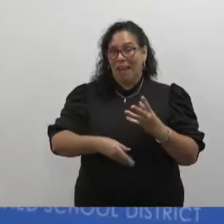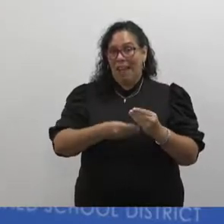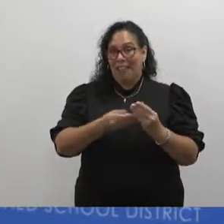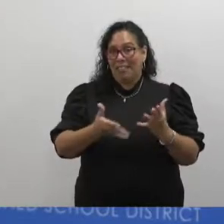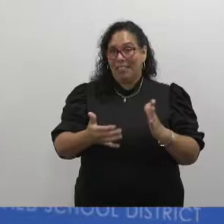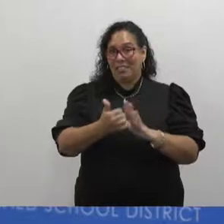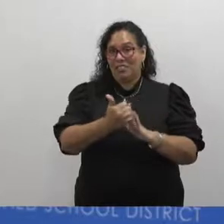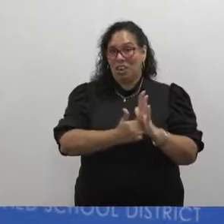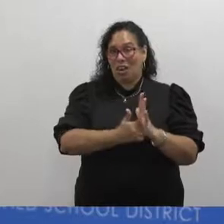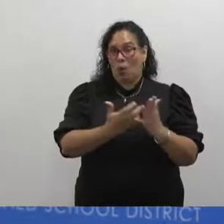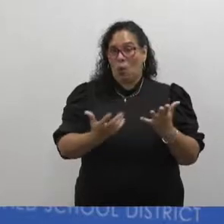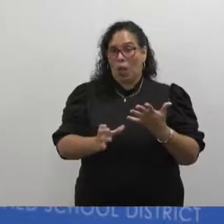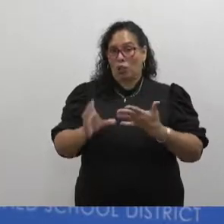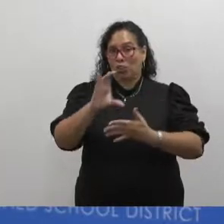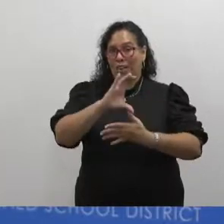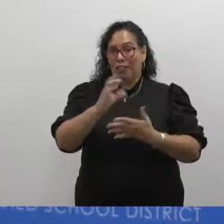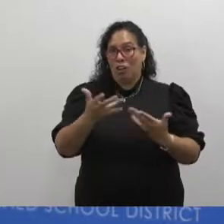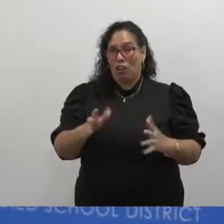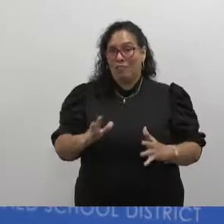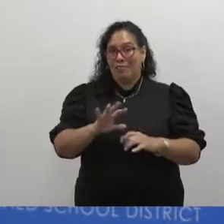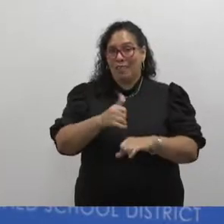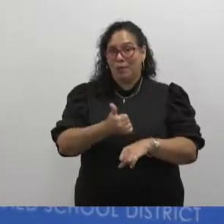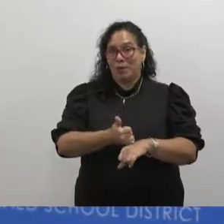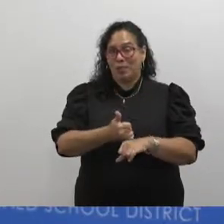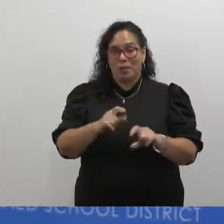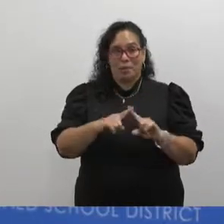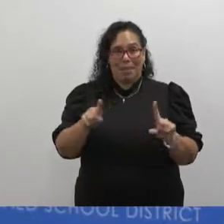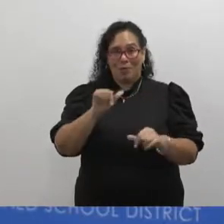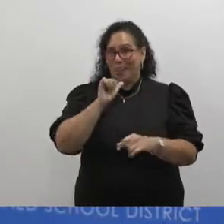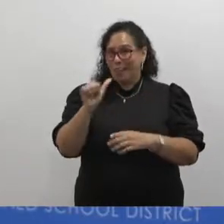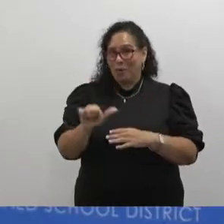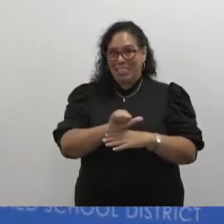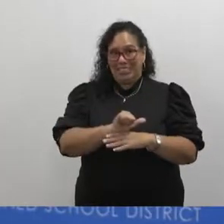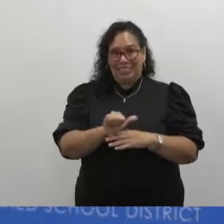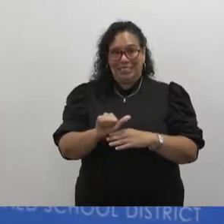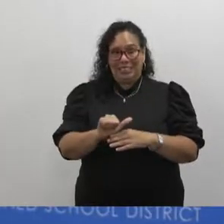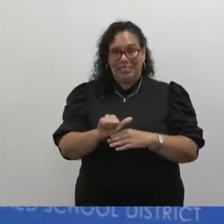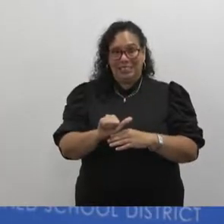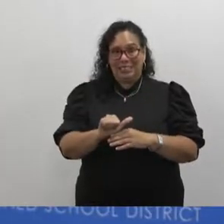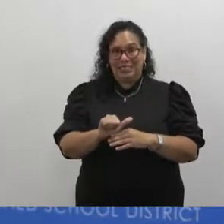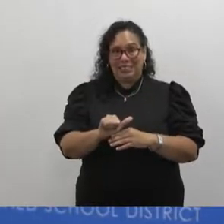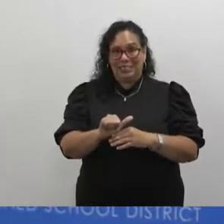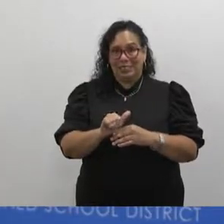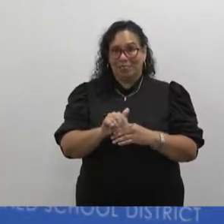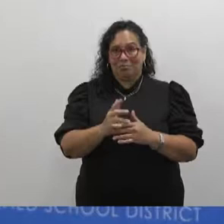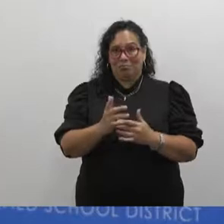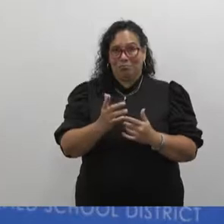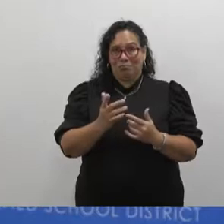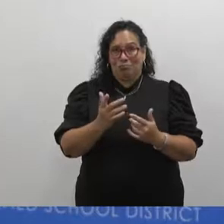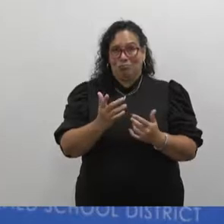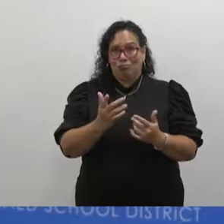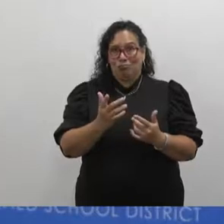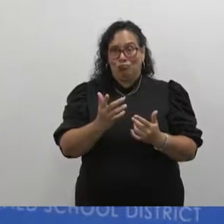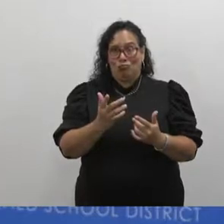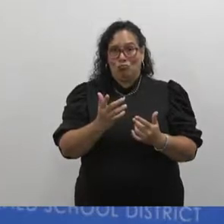đặt thiên bọt nâng, rùm môi có lẽ khán cầm là dương đặt máu đâm